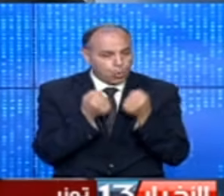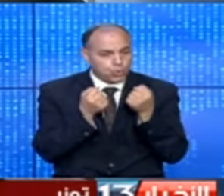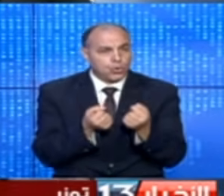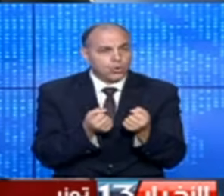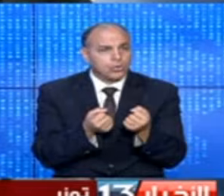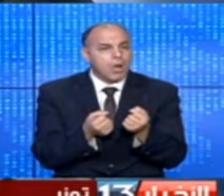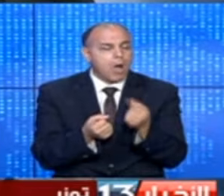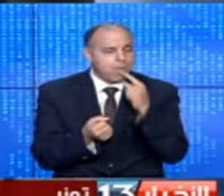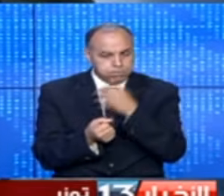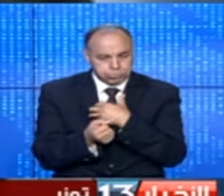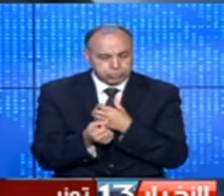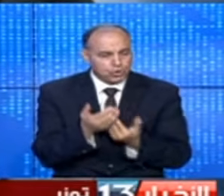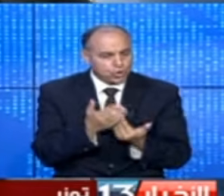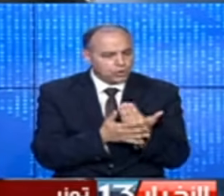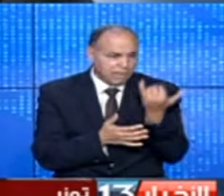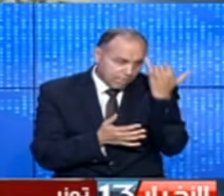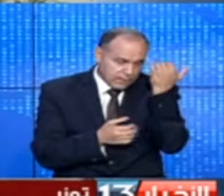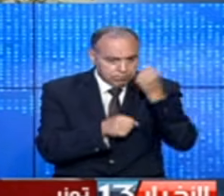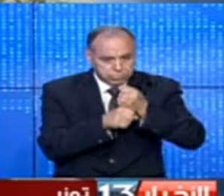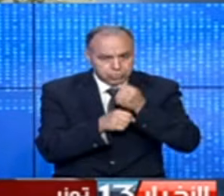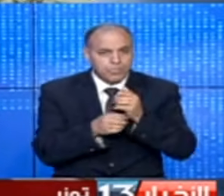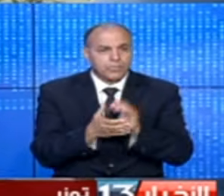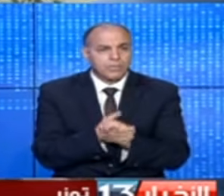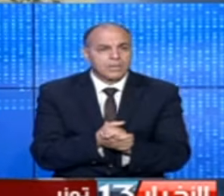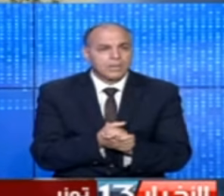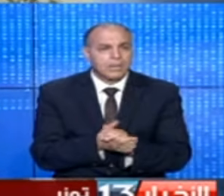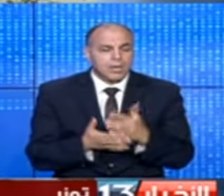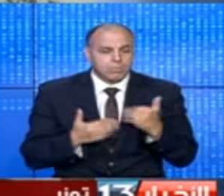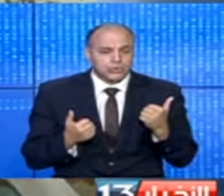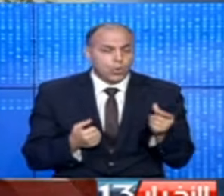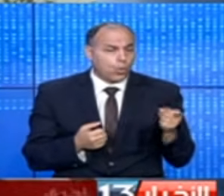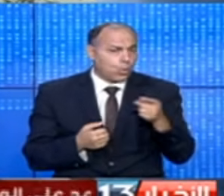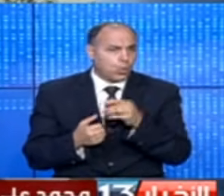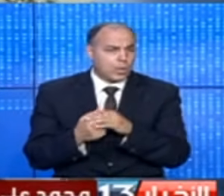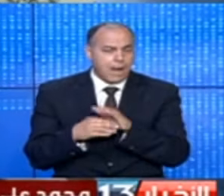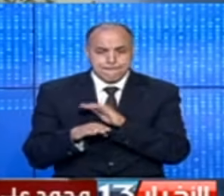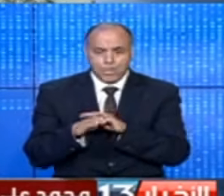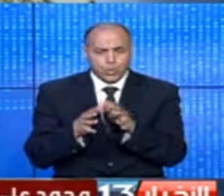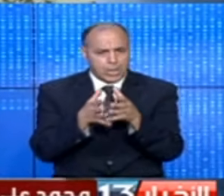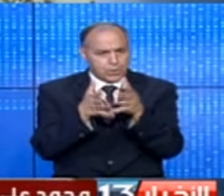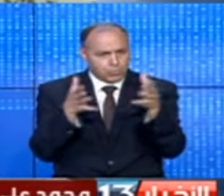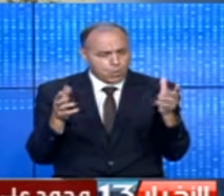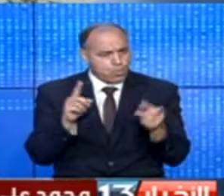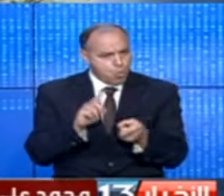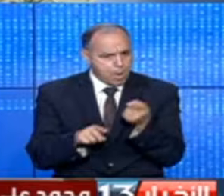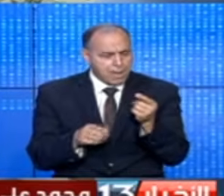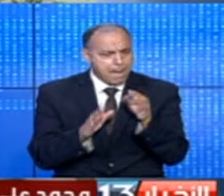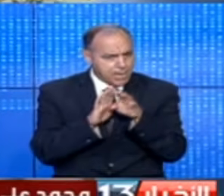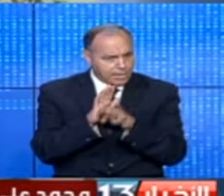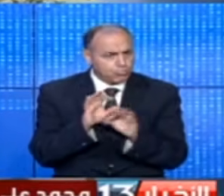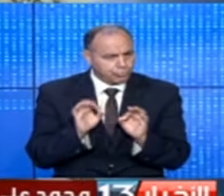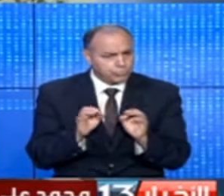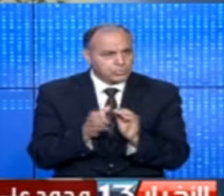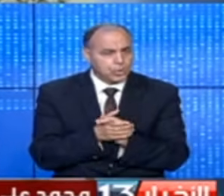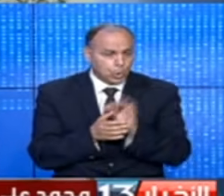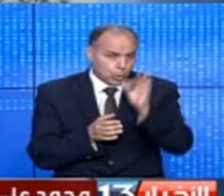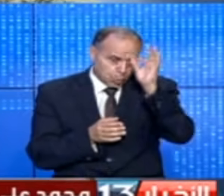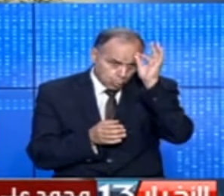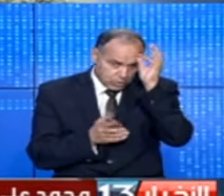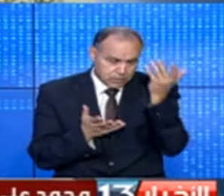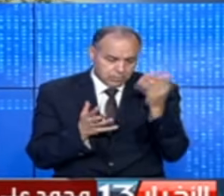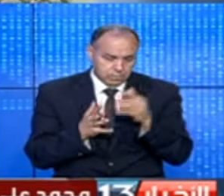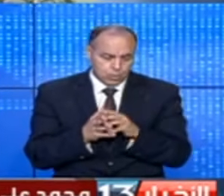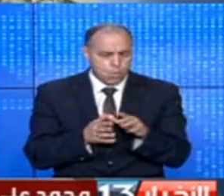رواد الأعمال والتجديد والابتكار. هذه موجهة للولايات الكل على موضوع كبير وهام واستراتيجي لتونس